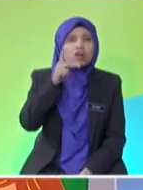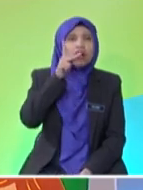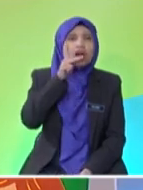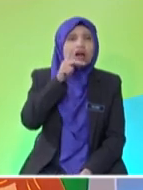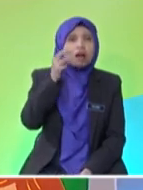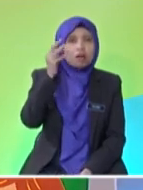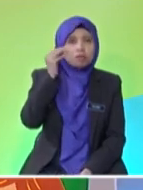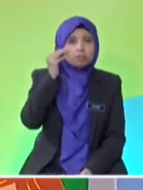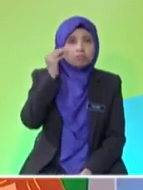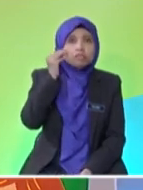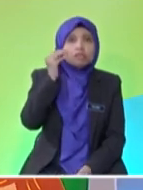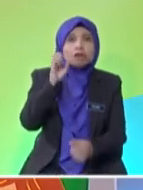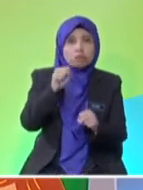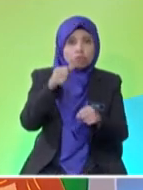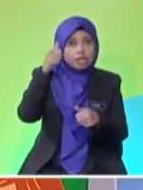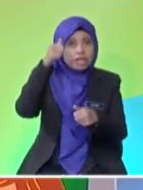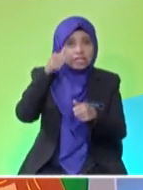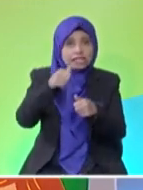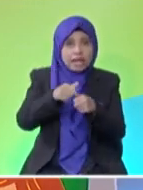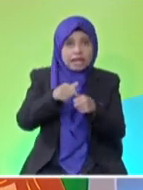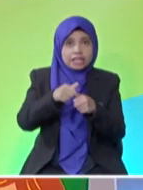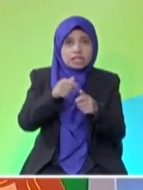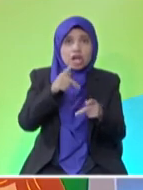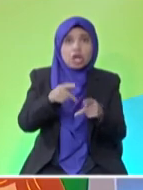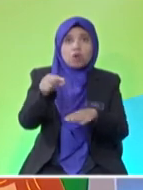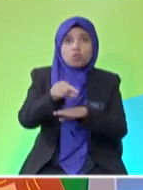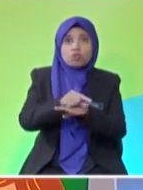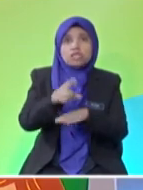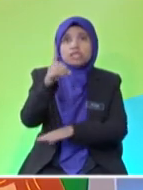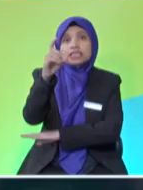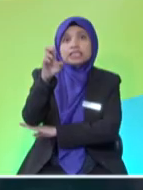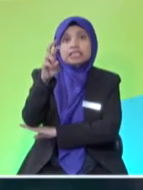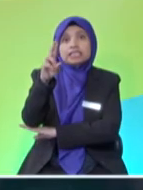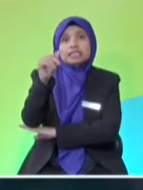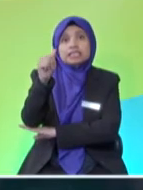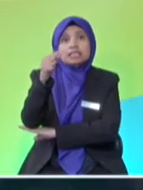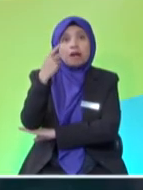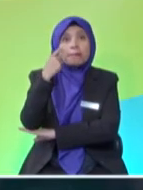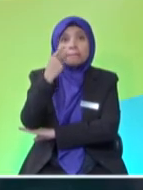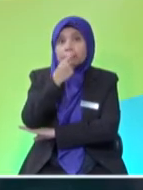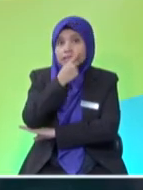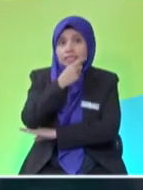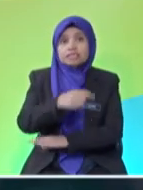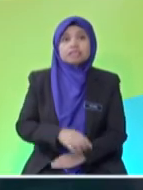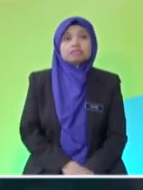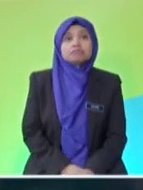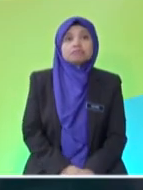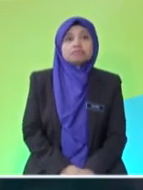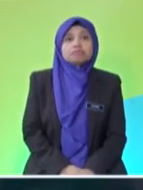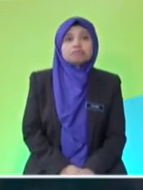melihatnya dapat terus mengingat apa yang disimpan di dalam pikirannya agak Mira dapat